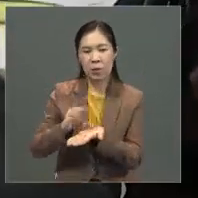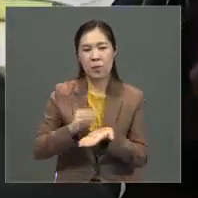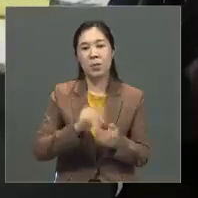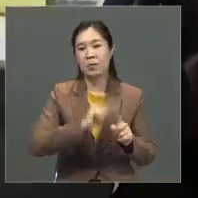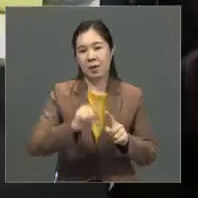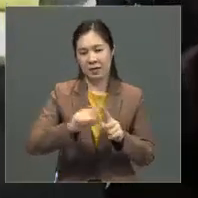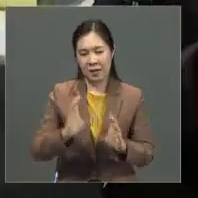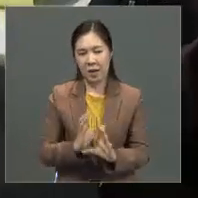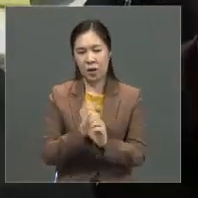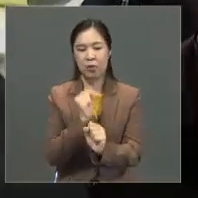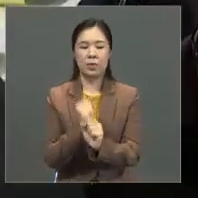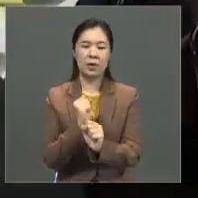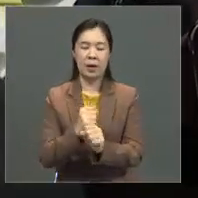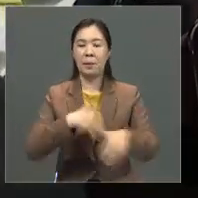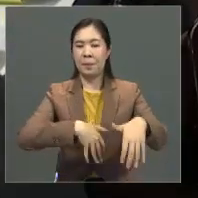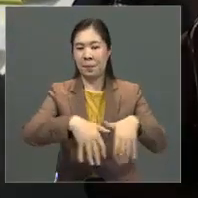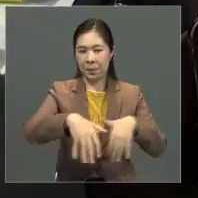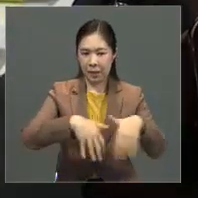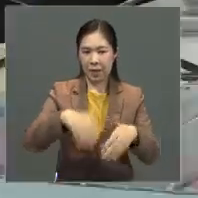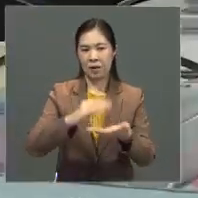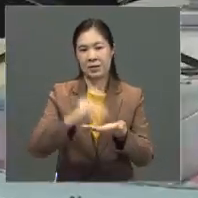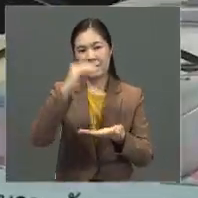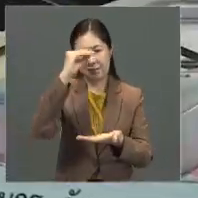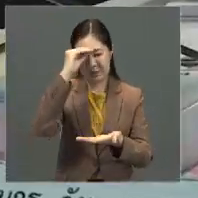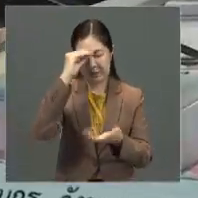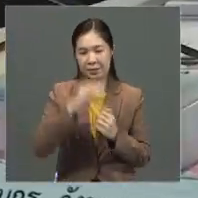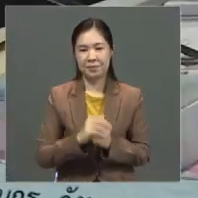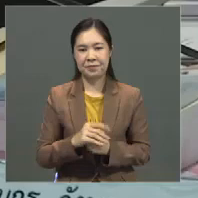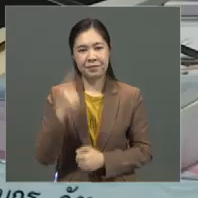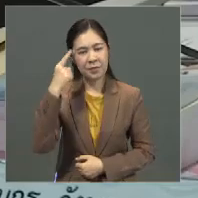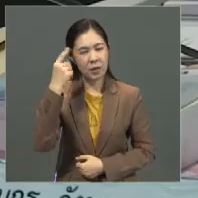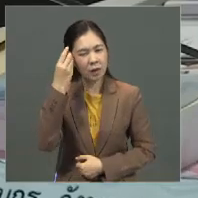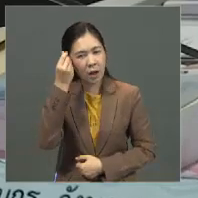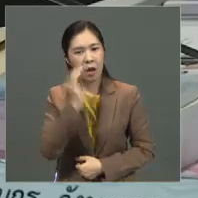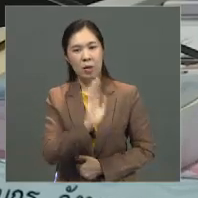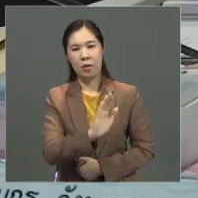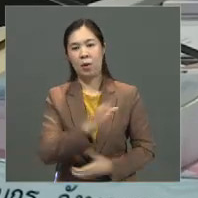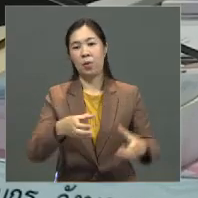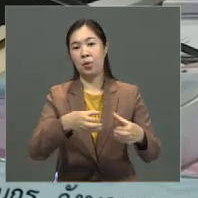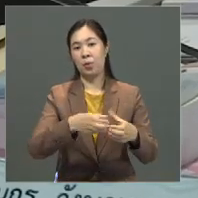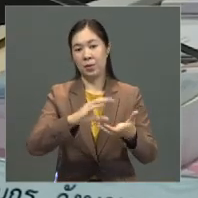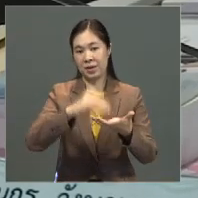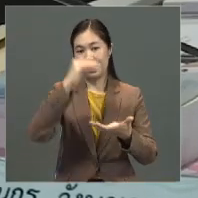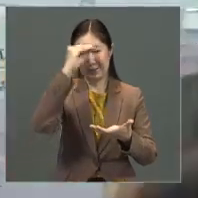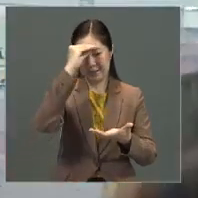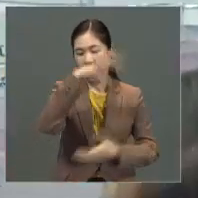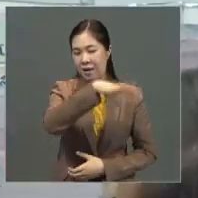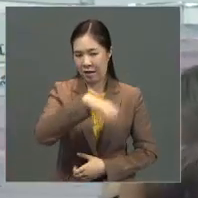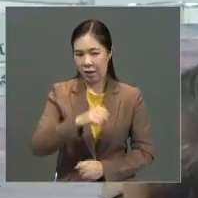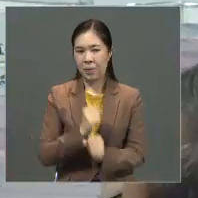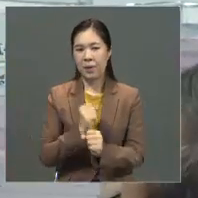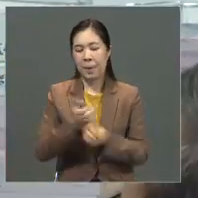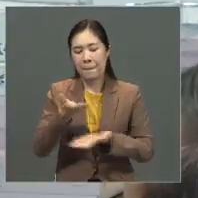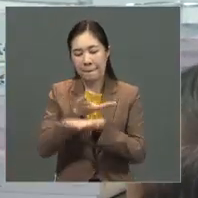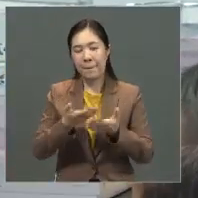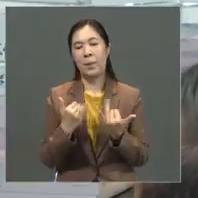พิจารณาทั้งภาคประชาชนแล้วก็นักศึกษาซึ่งความเห็นจากกลุ่มนักศึกษาก็จะมีการนำเข้ามาพิจารณาในวันนี้ด้ว